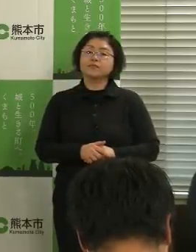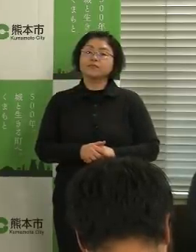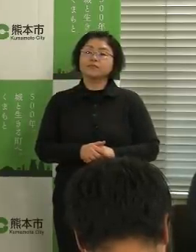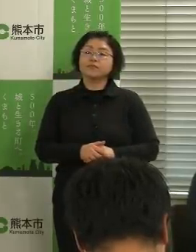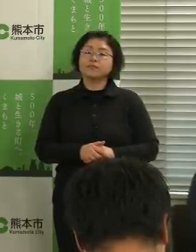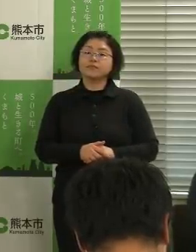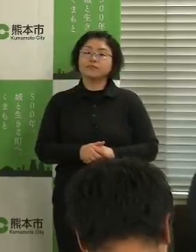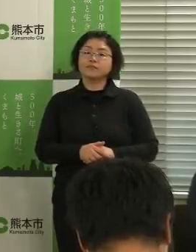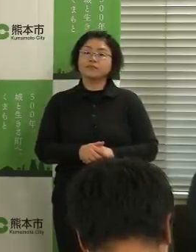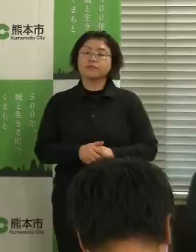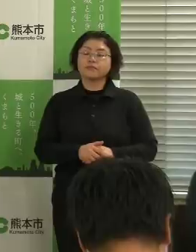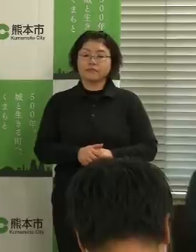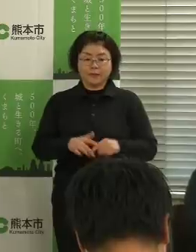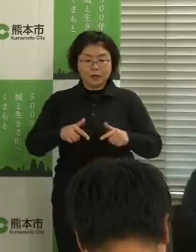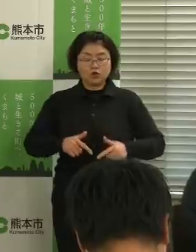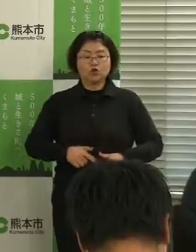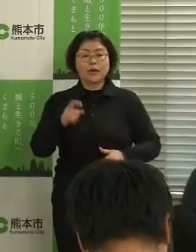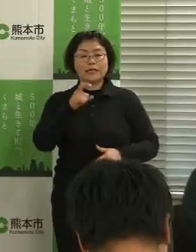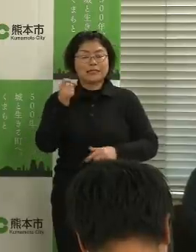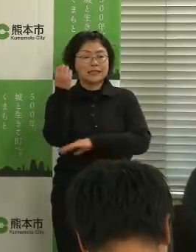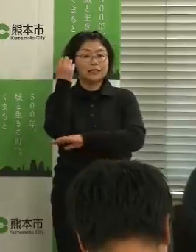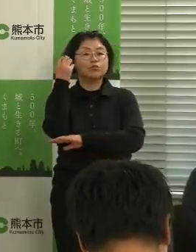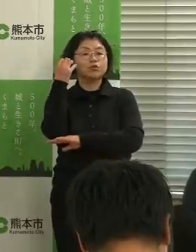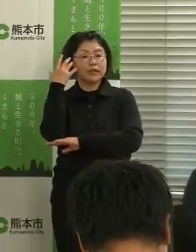はい、どうぞ。